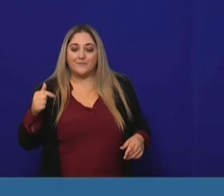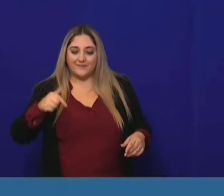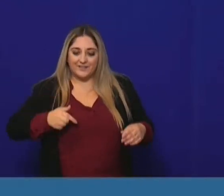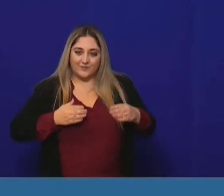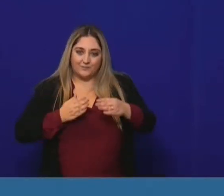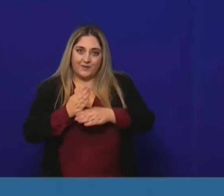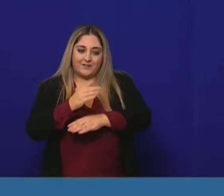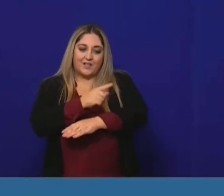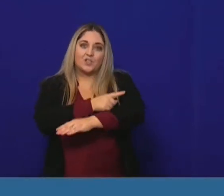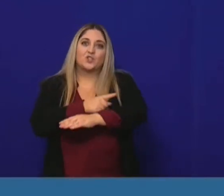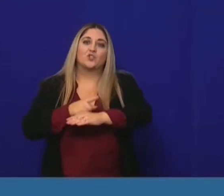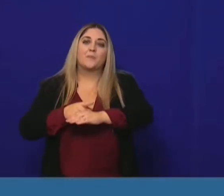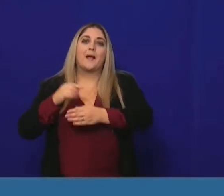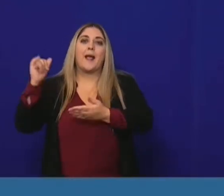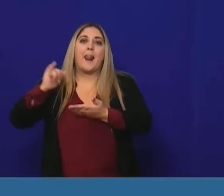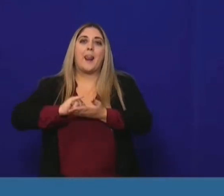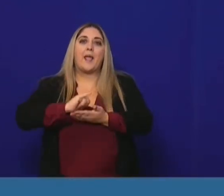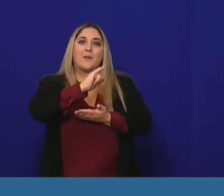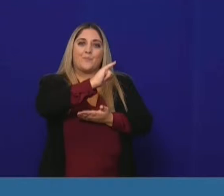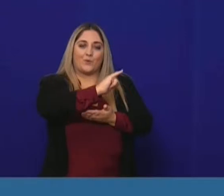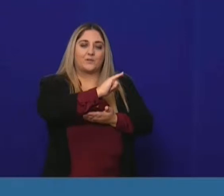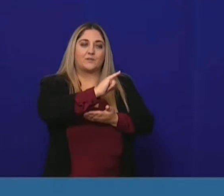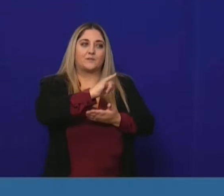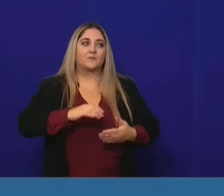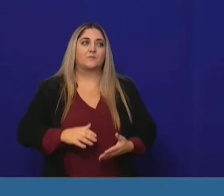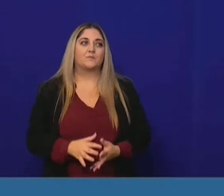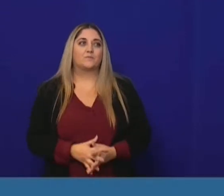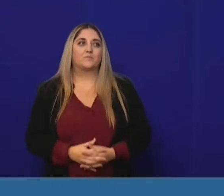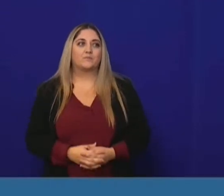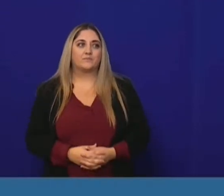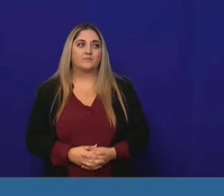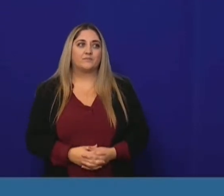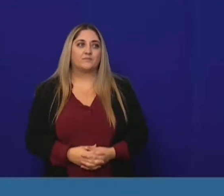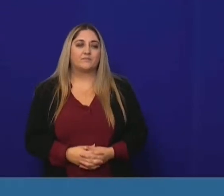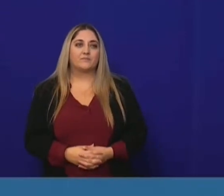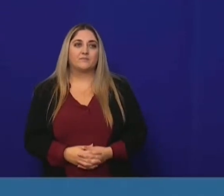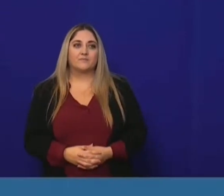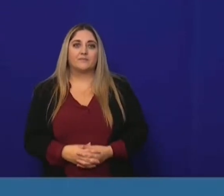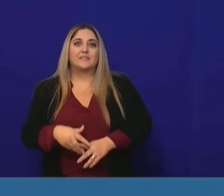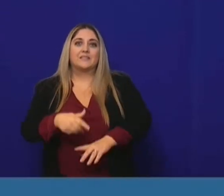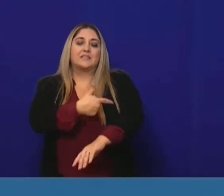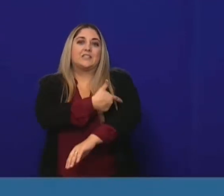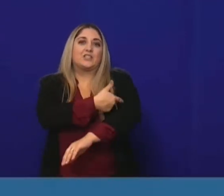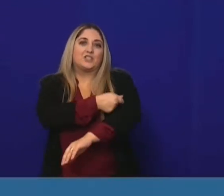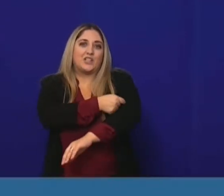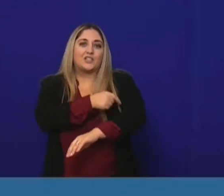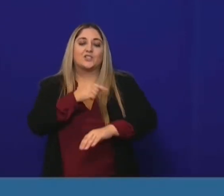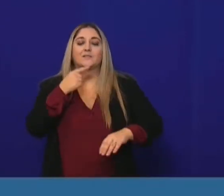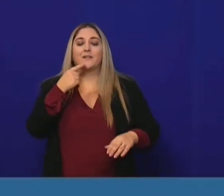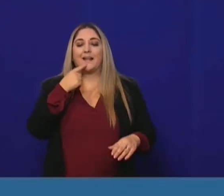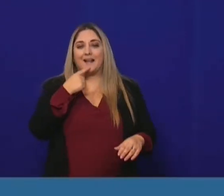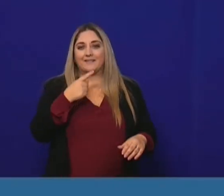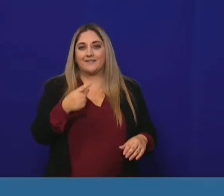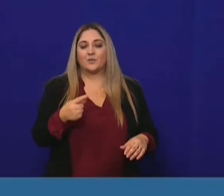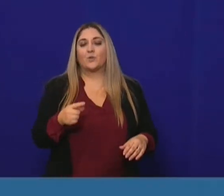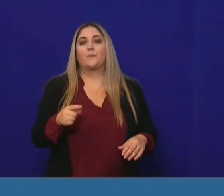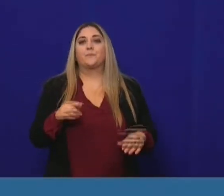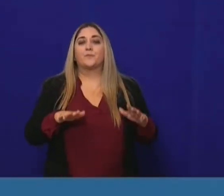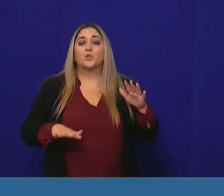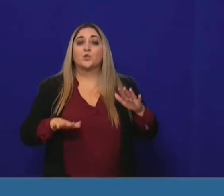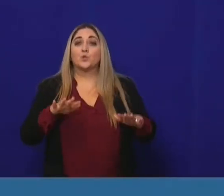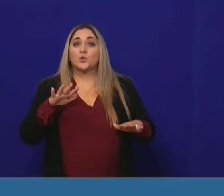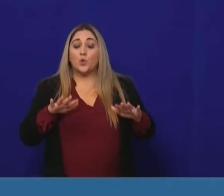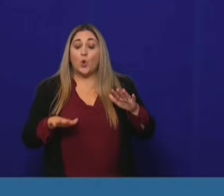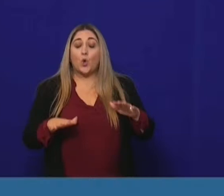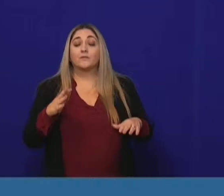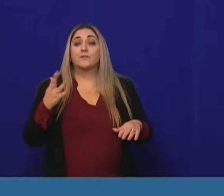il-ġimgħa ukoll fl-ajruport tar-rapid testing. Fuq il-vaksin jiddependi ħafna kemm tkun